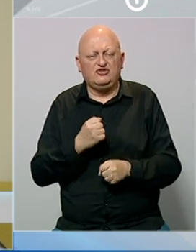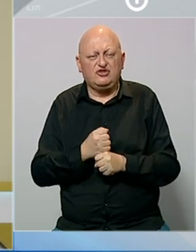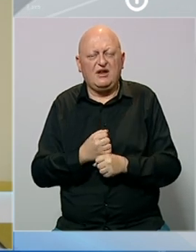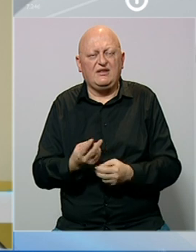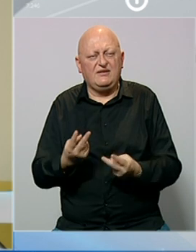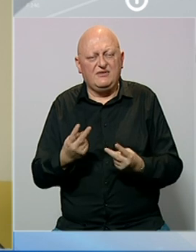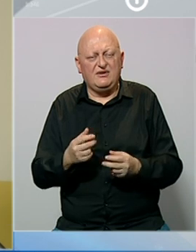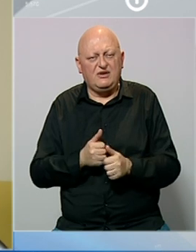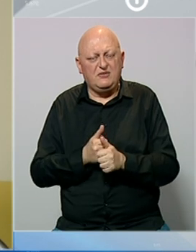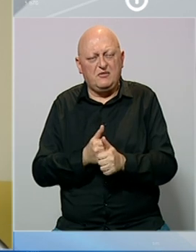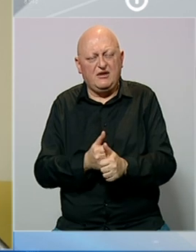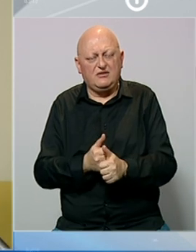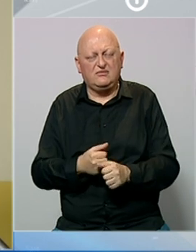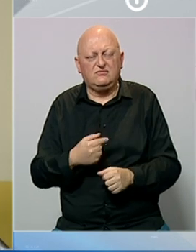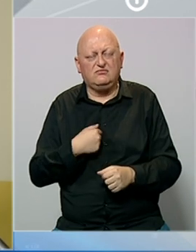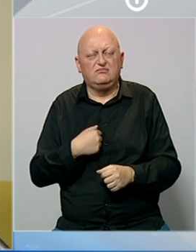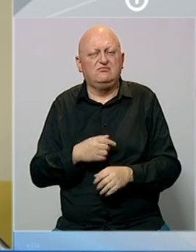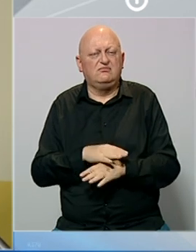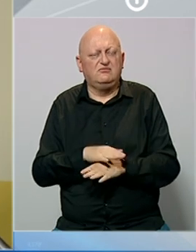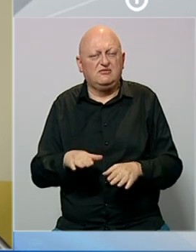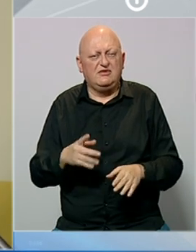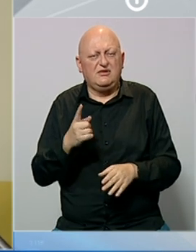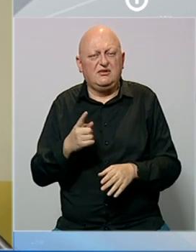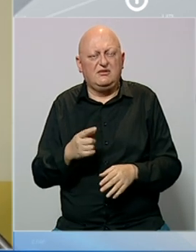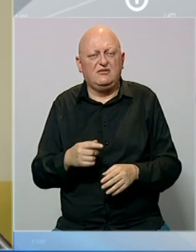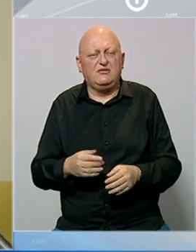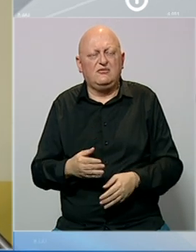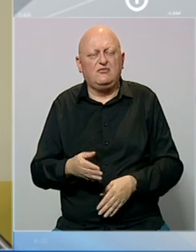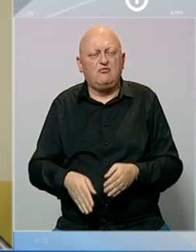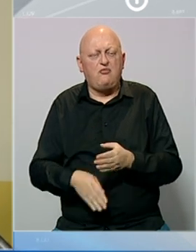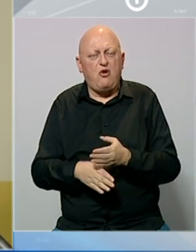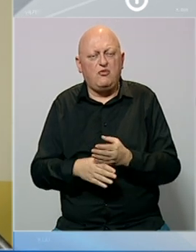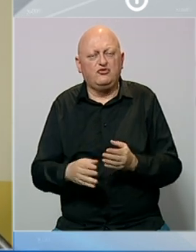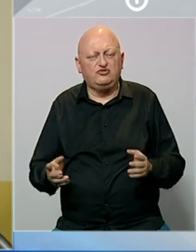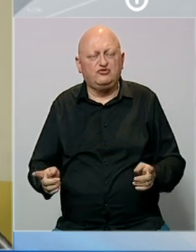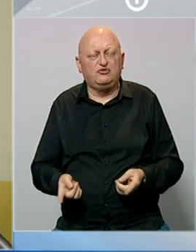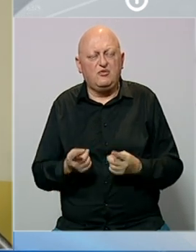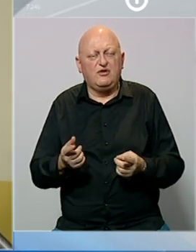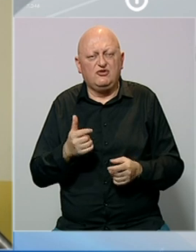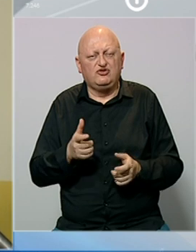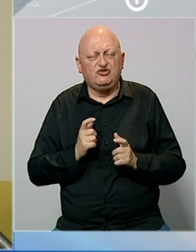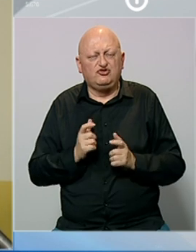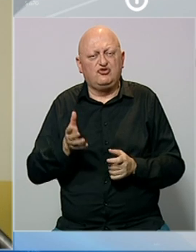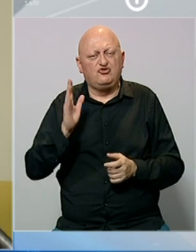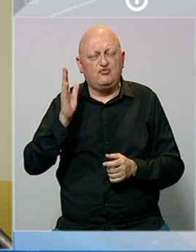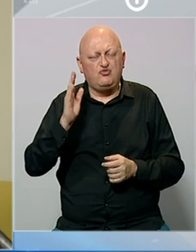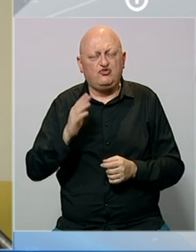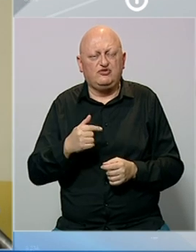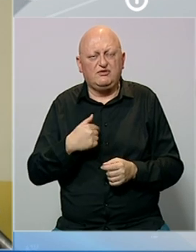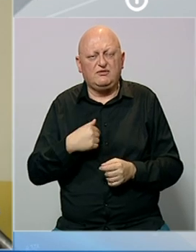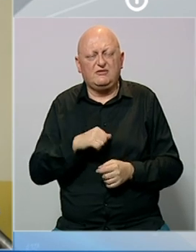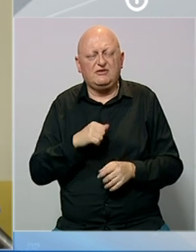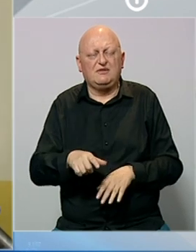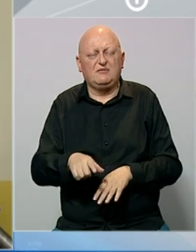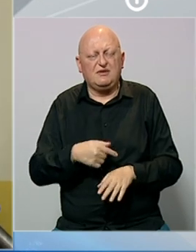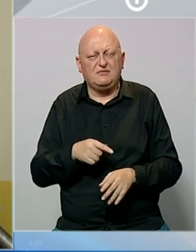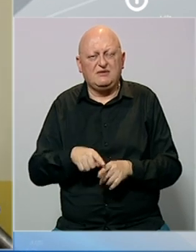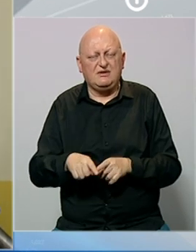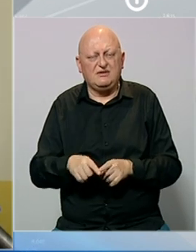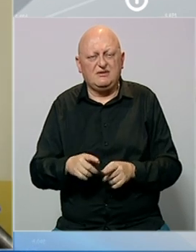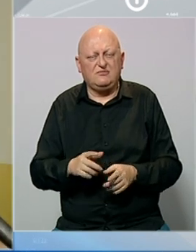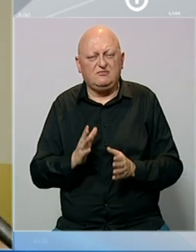cijeni i prati i svakako da nam je jedan postrek i motivacija za sve ono što nas čeka u budućnosti da samo nastavimo istim